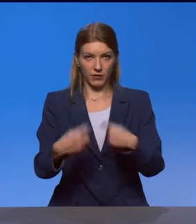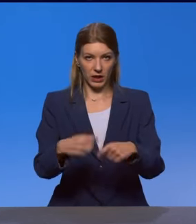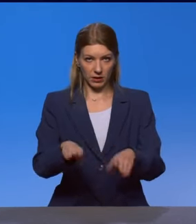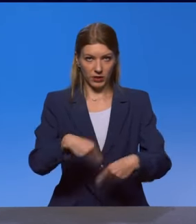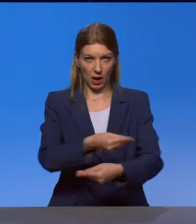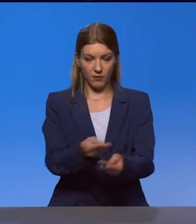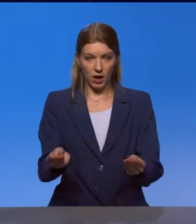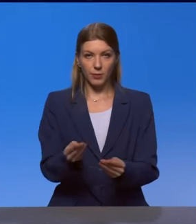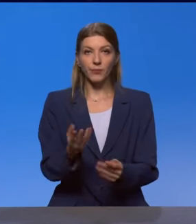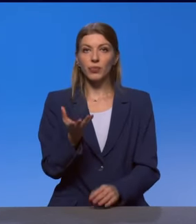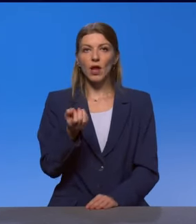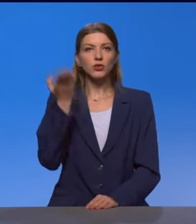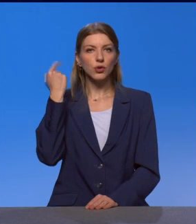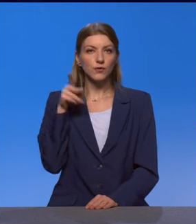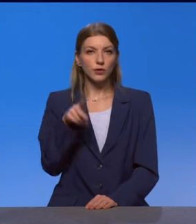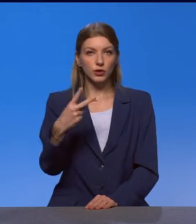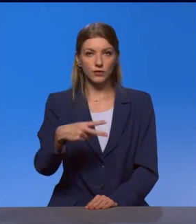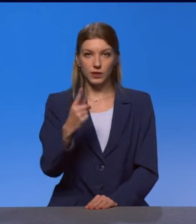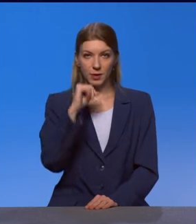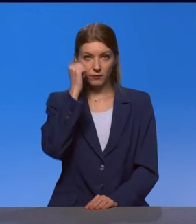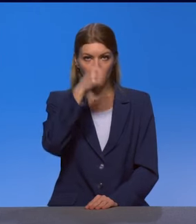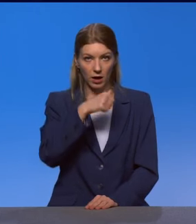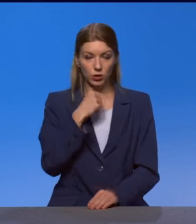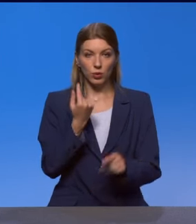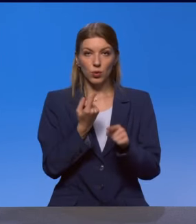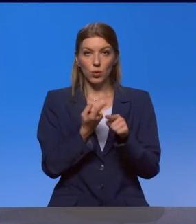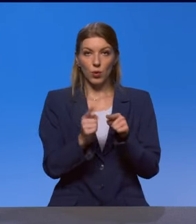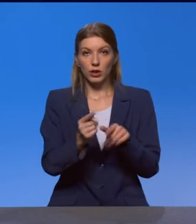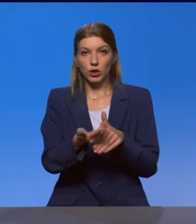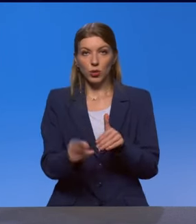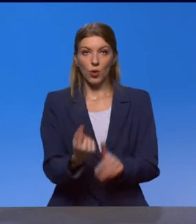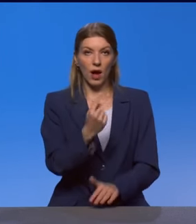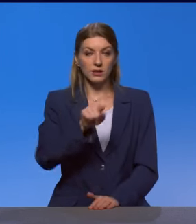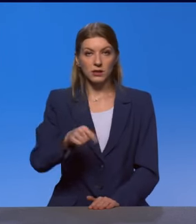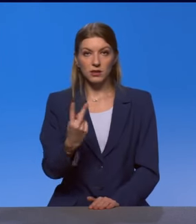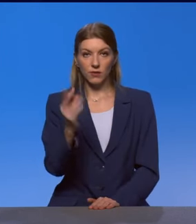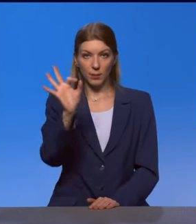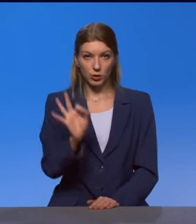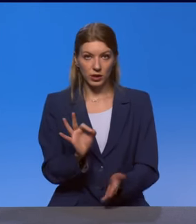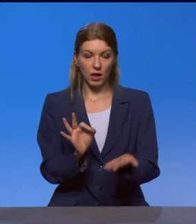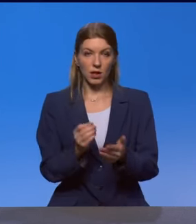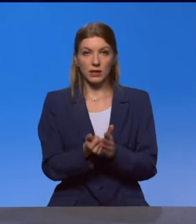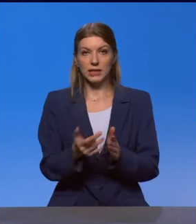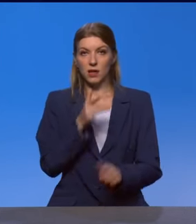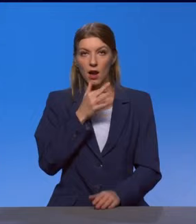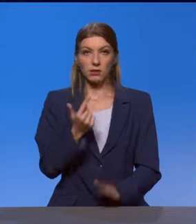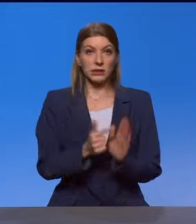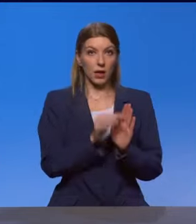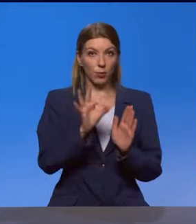Еще в 2021 году эта доля составляла 1-2%, пару лет назад 7%, а сейчас вот